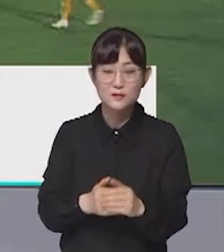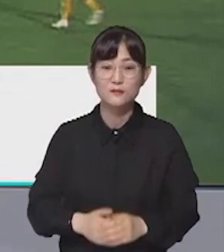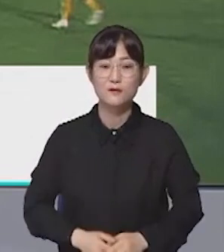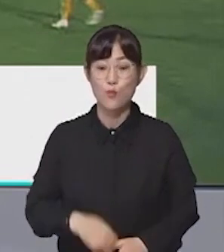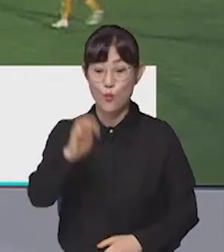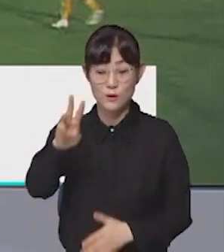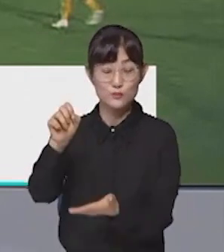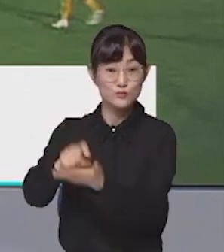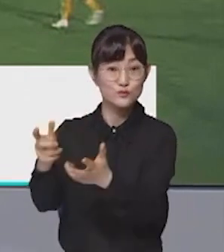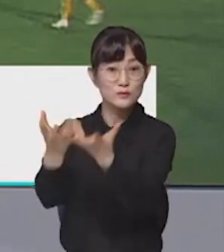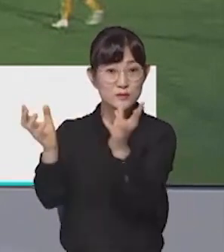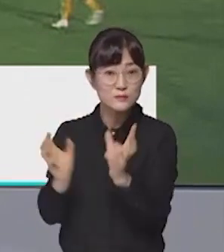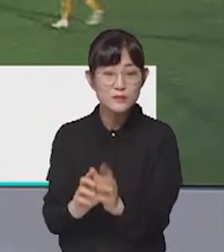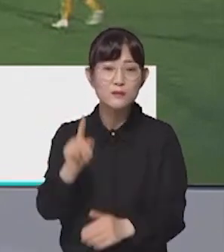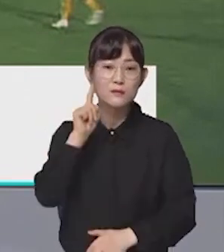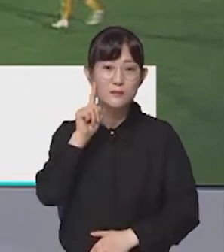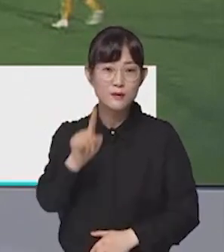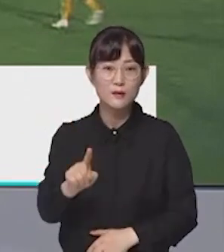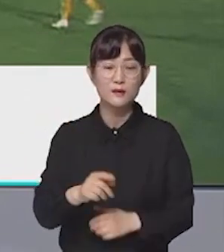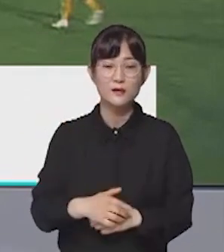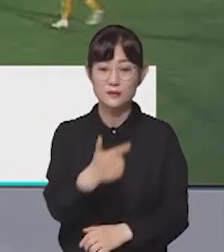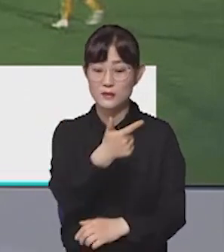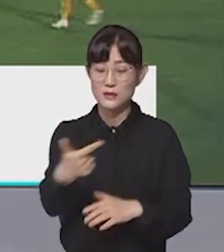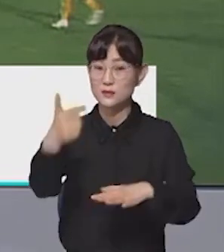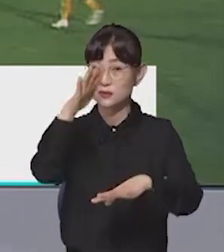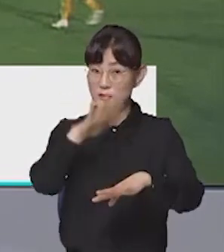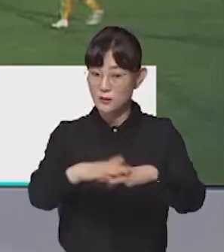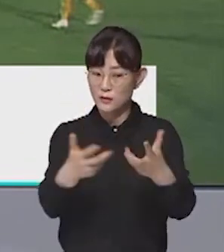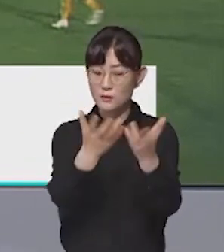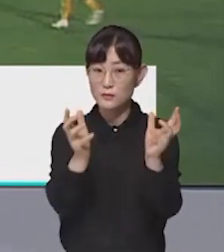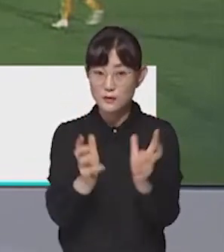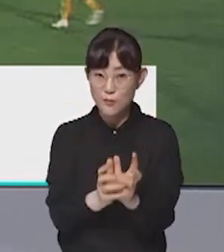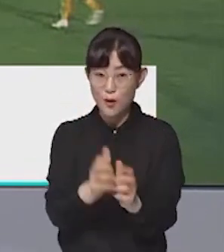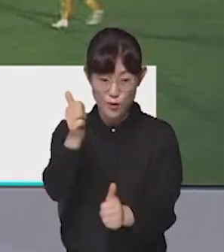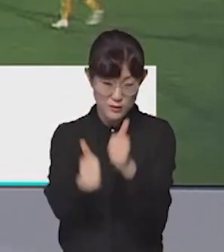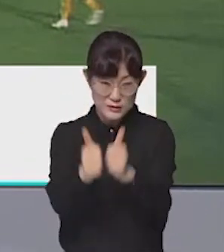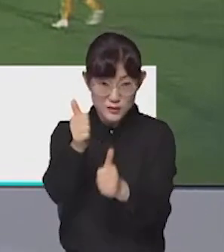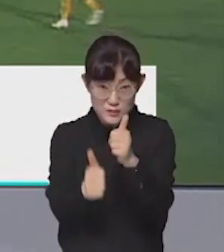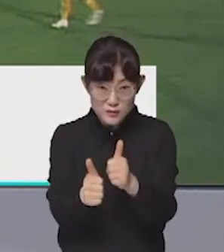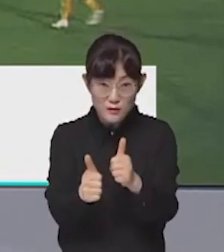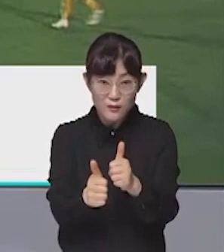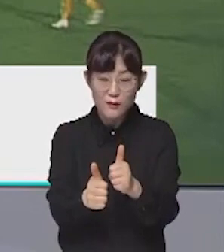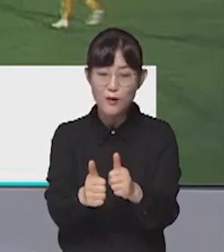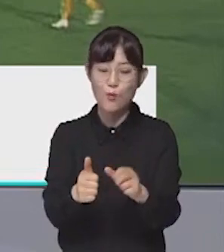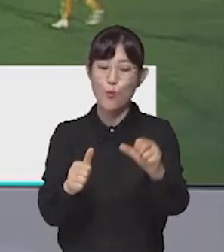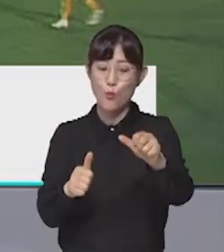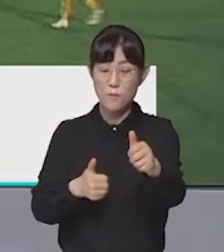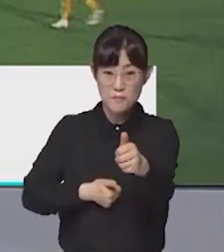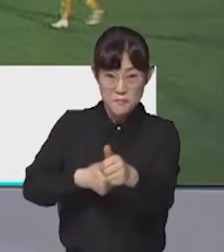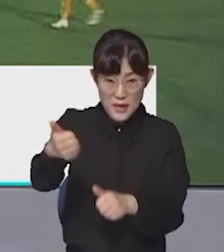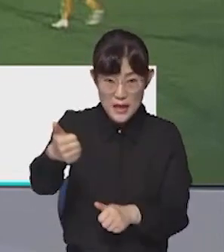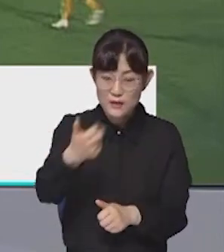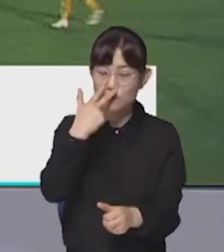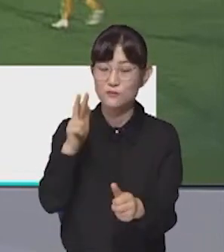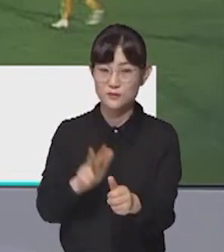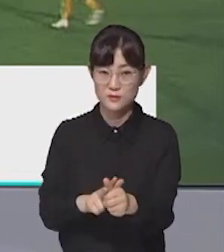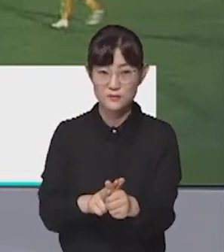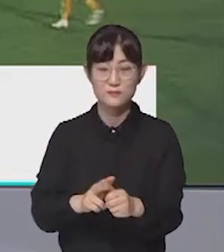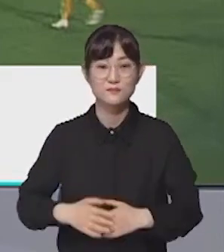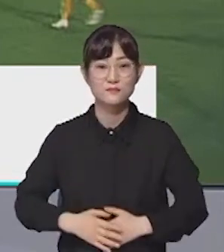뛰어든 광주FC는 내일 동반 승격팀인 대전 하나시티즌을 상대로 5연승에 도전합니다. 김재현